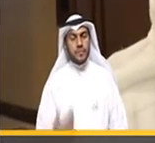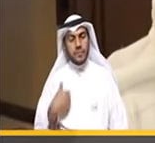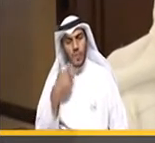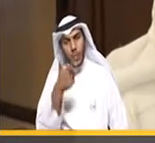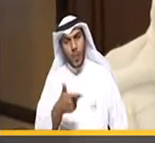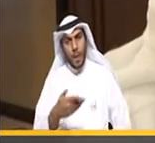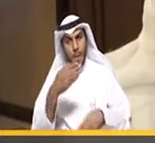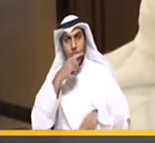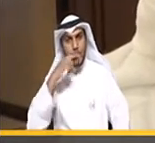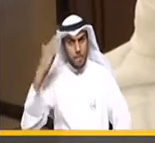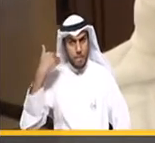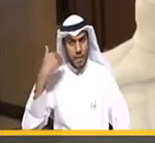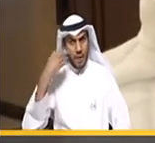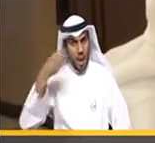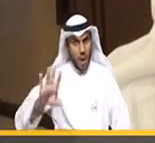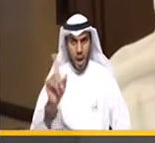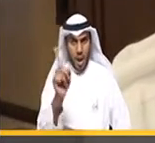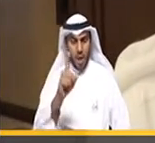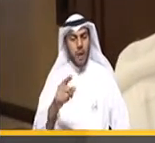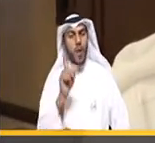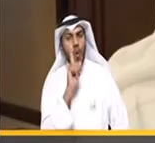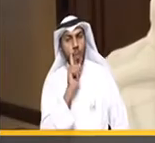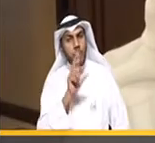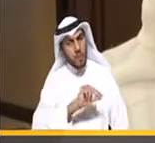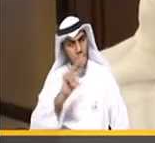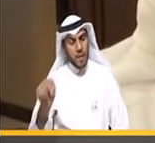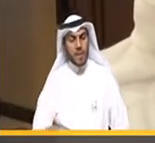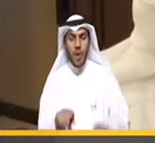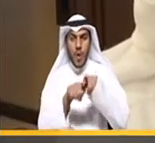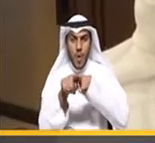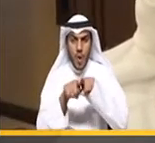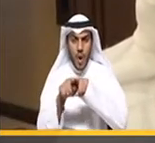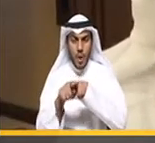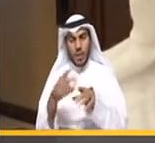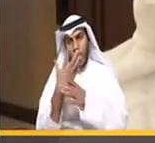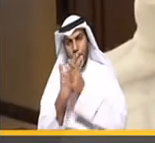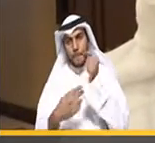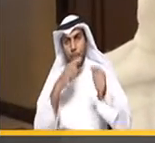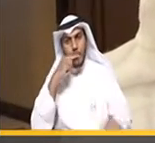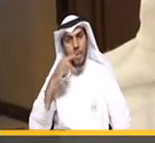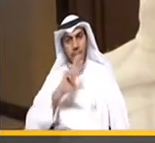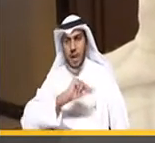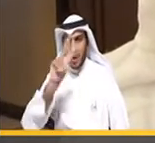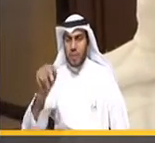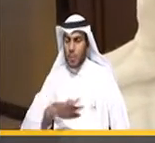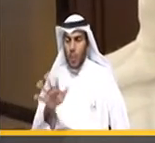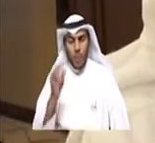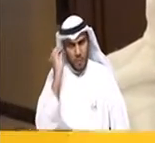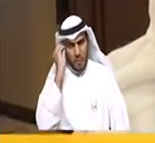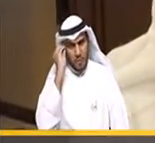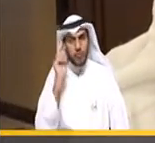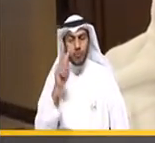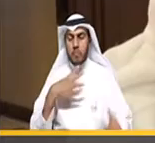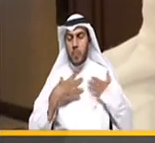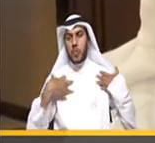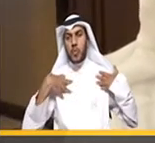نهمل المرأة، فهي الام وهي الاخت وهي الابنة، ولذلك احنا نسعد تماما عندما